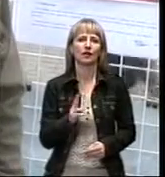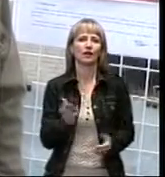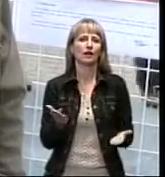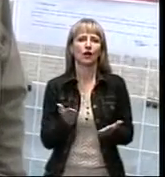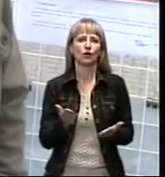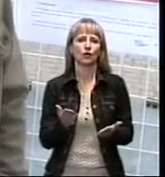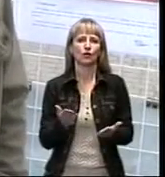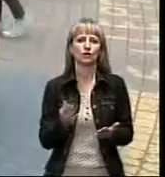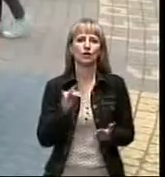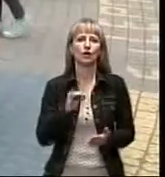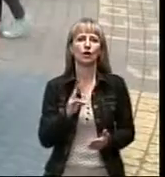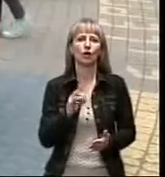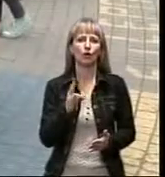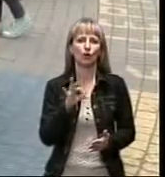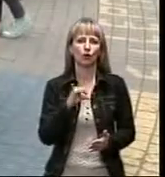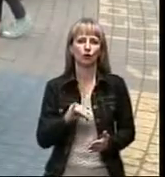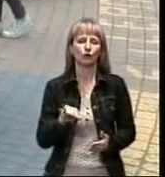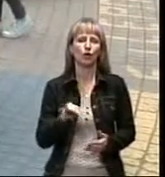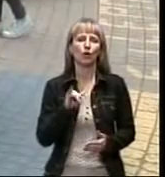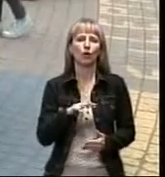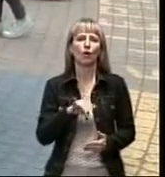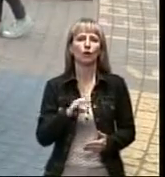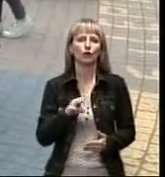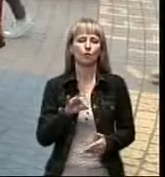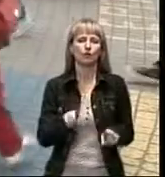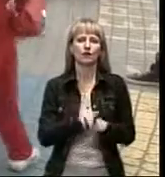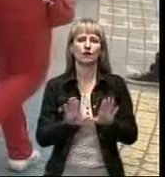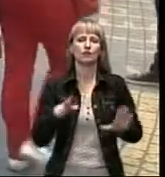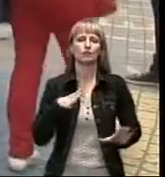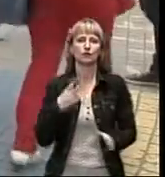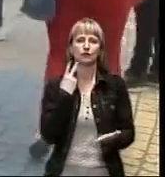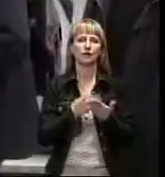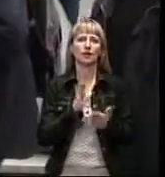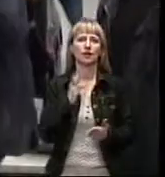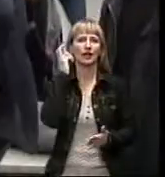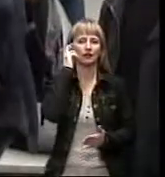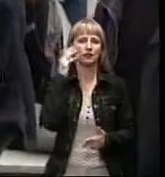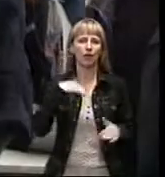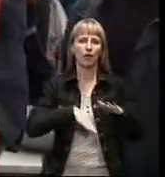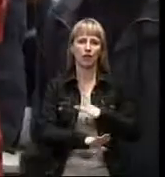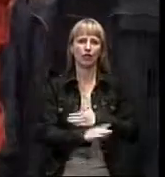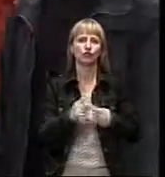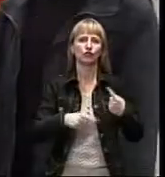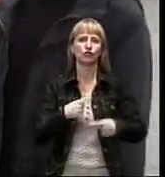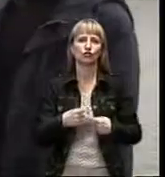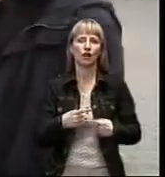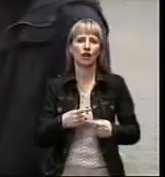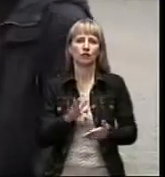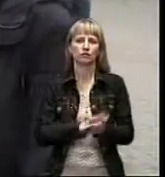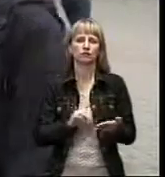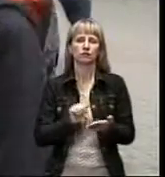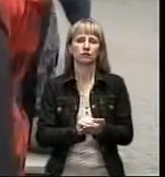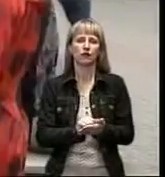якоюсь іконою такою. У лютому така експозиція була представлена в столичному метро. Проте через випадки вандалізму